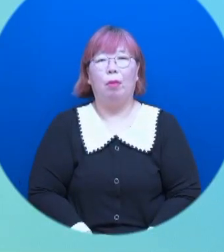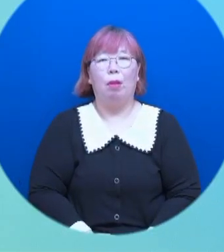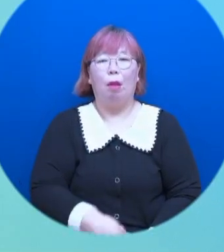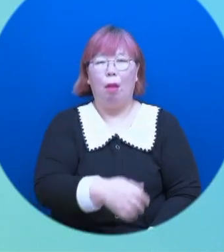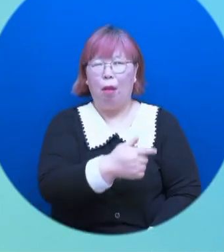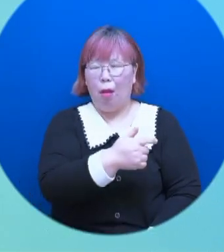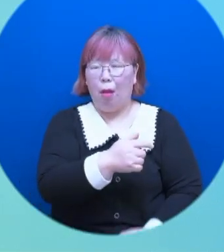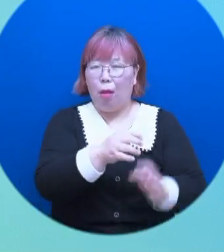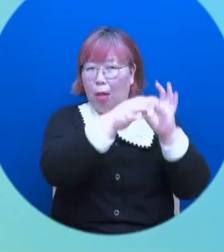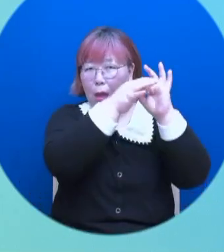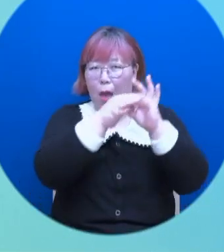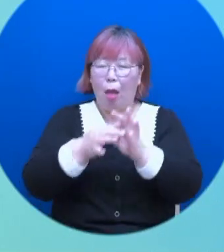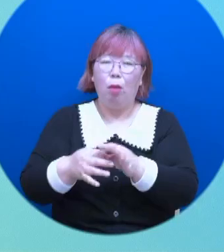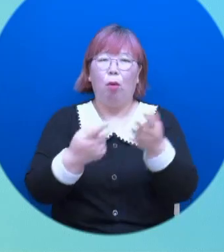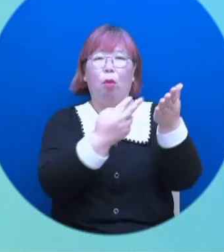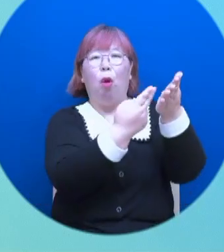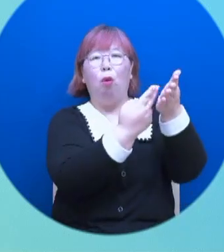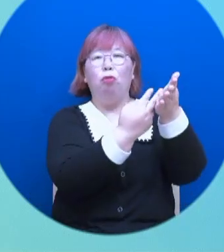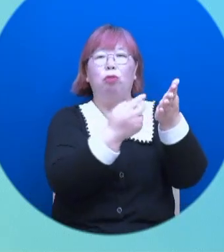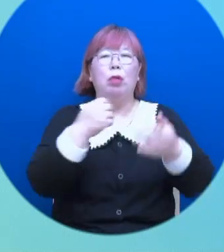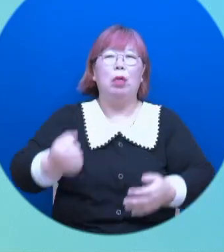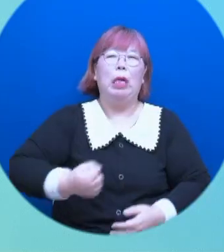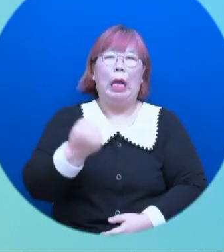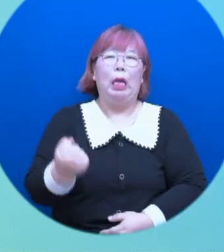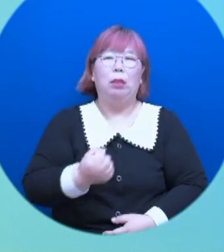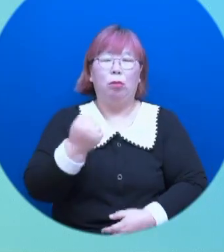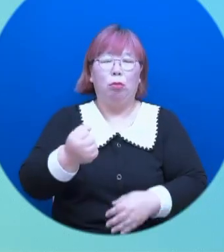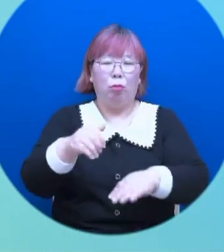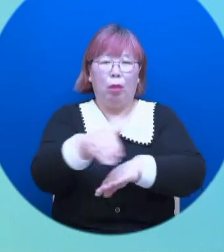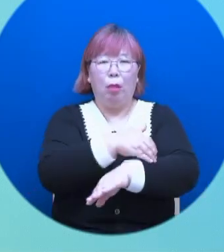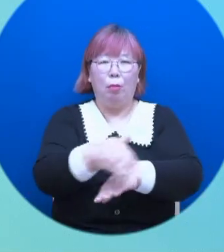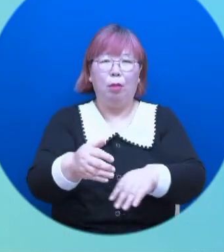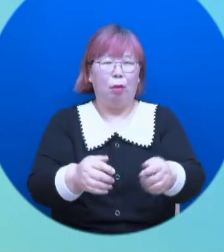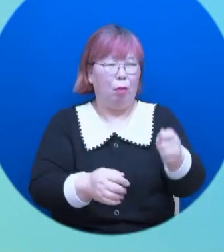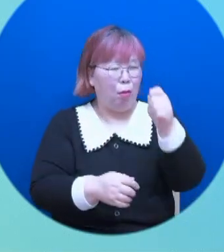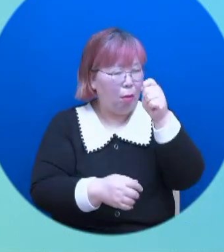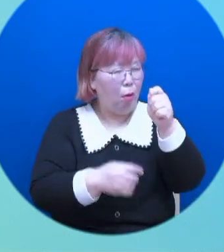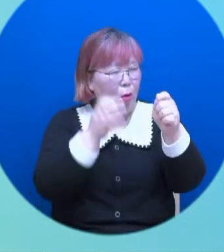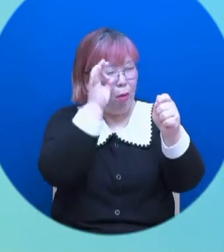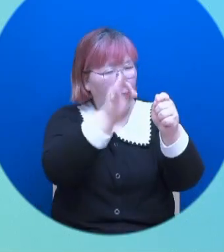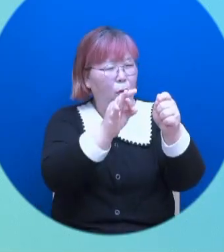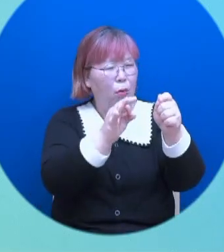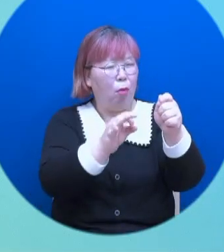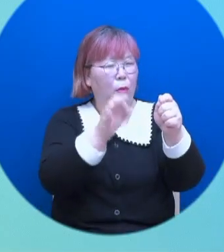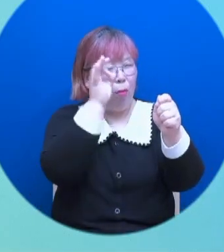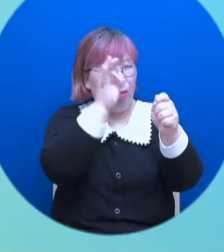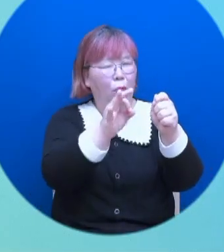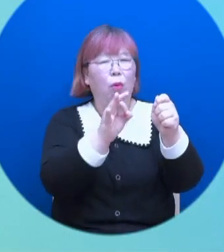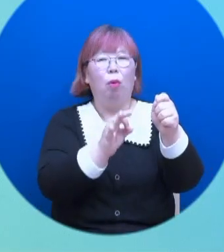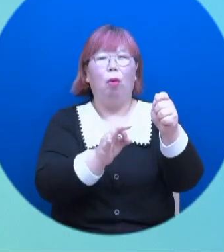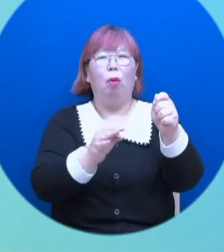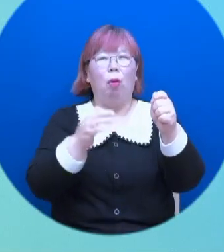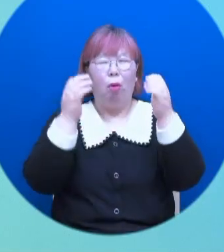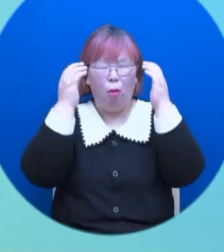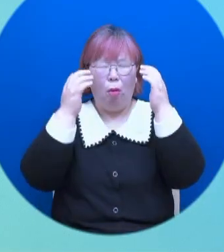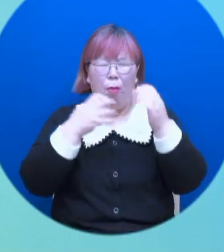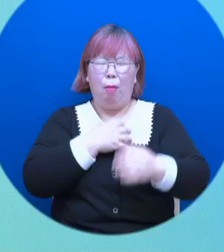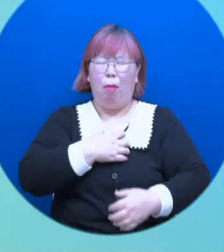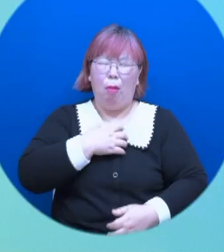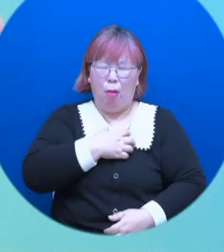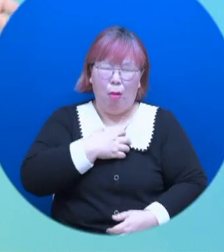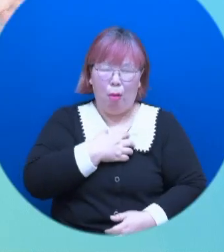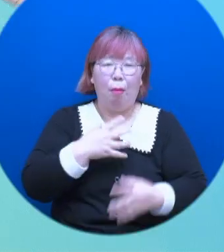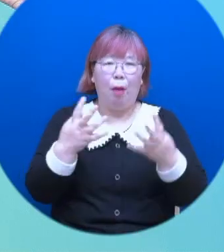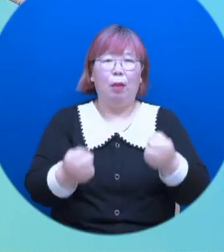거울을 들고 다녀요. 끊임없이 거울을 봅니다. 그리고 거울을 볼 때마다 고통스러워해요.